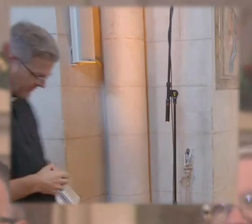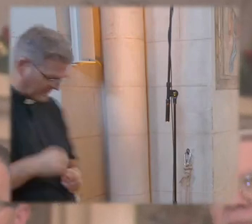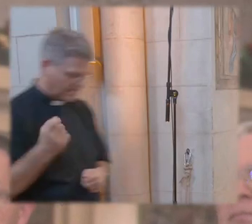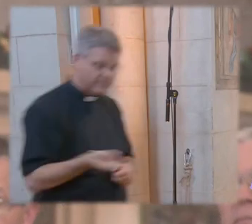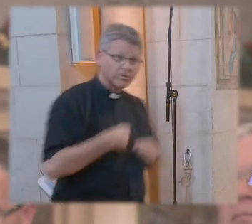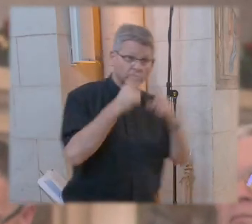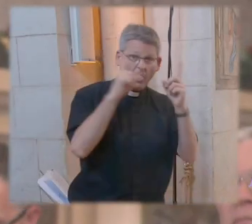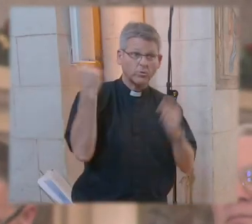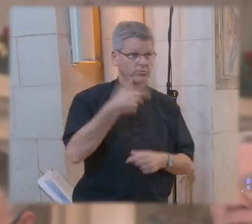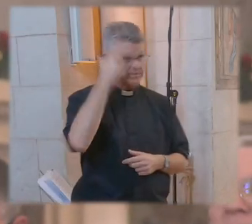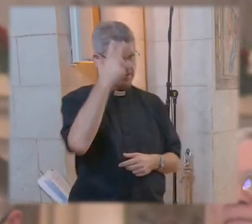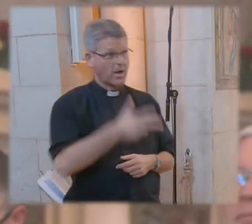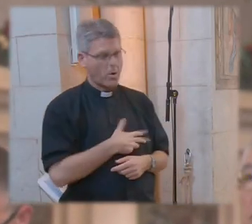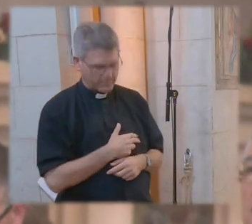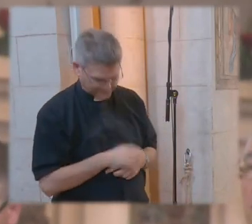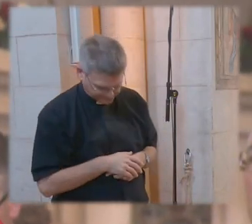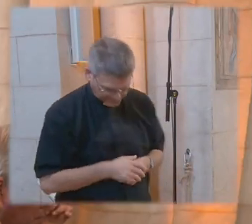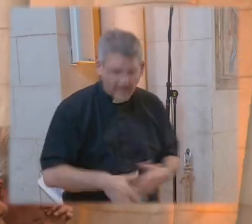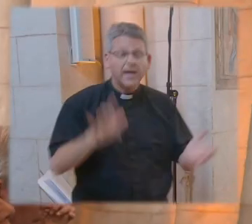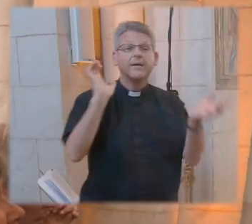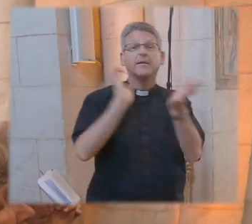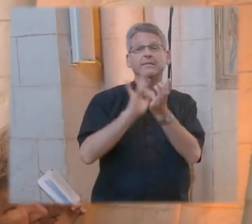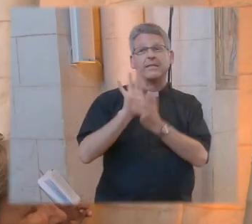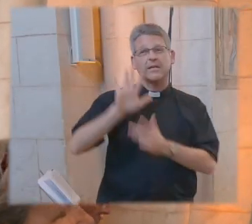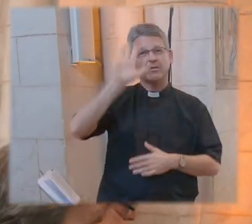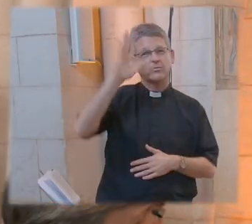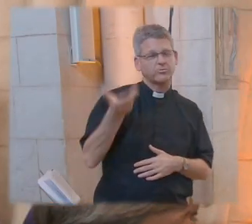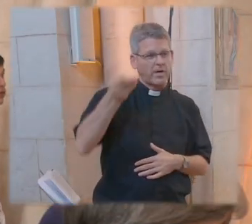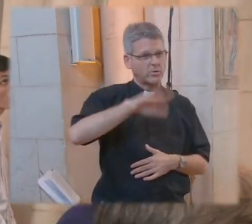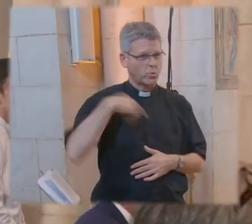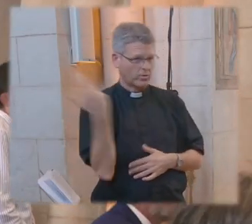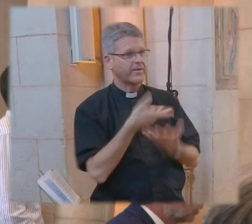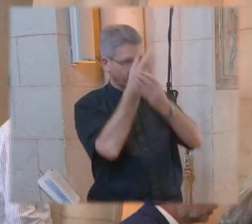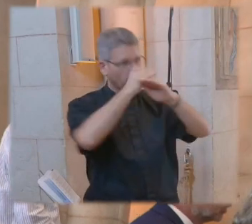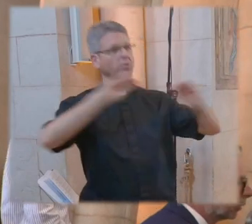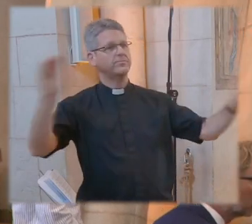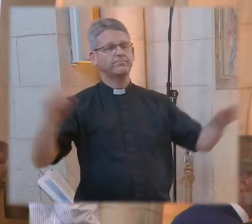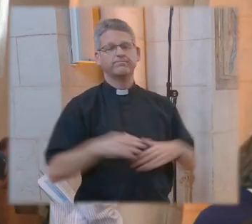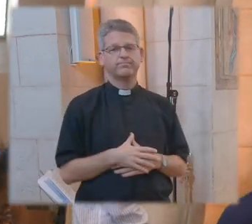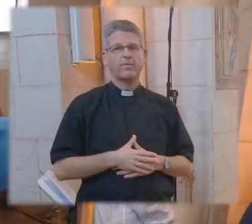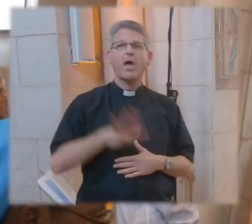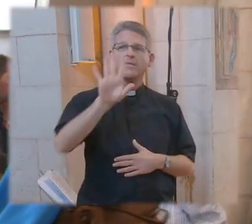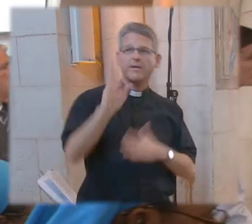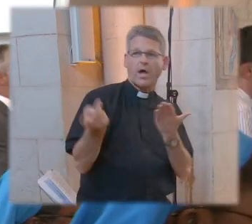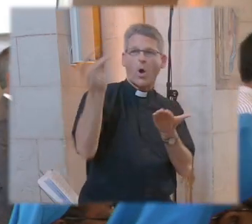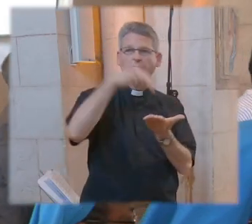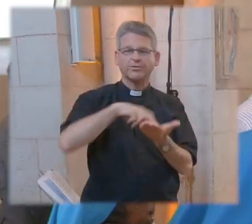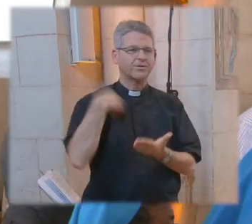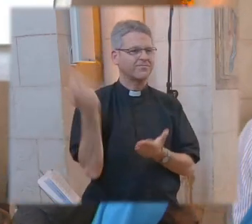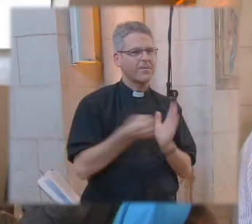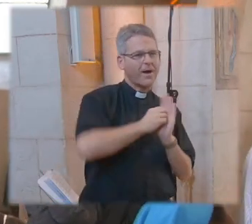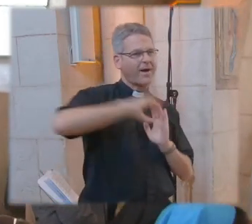Geheimnis des Glaubens. Deinen Tod, o Herr, verkünden